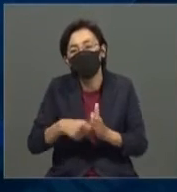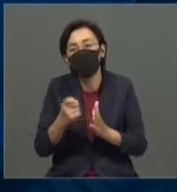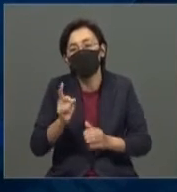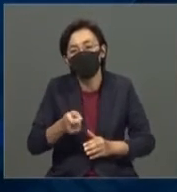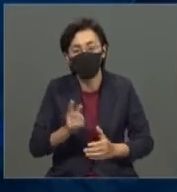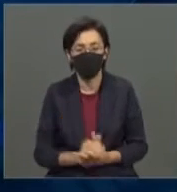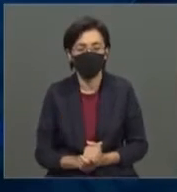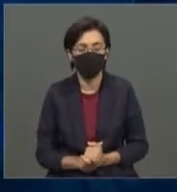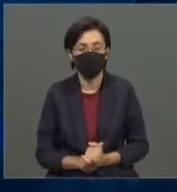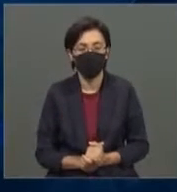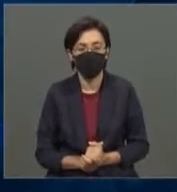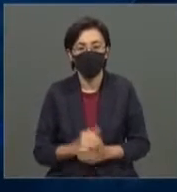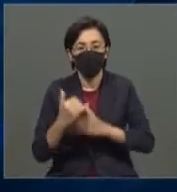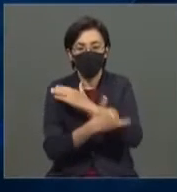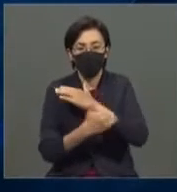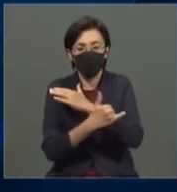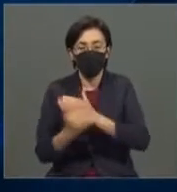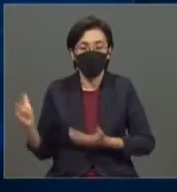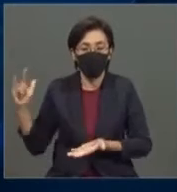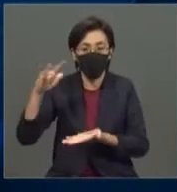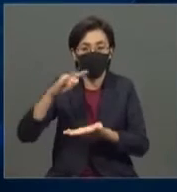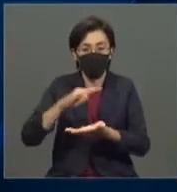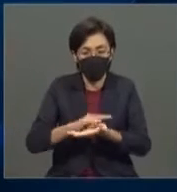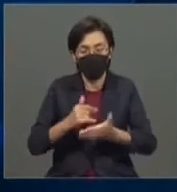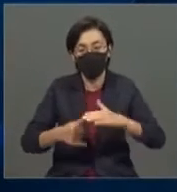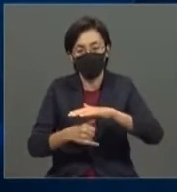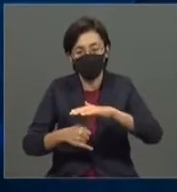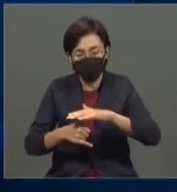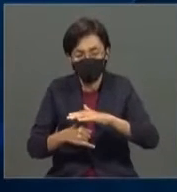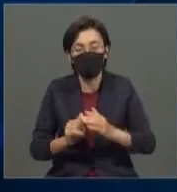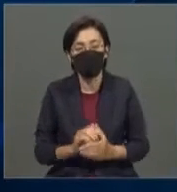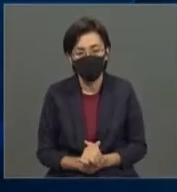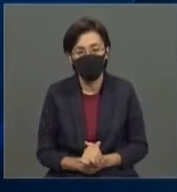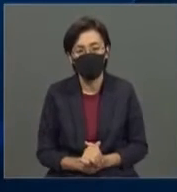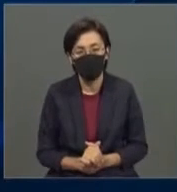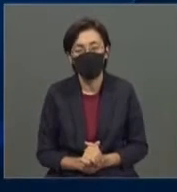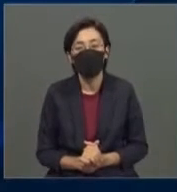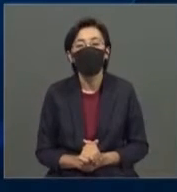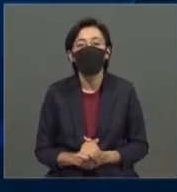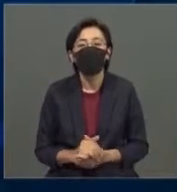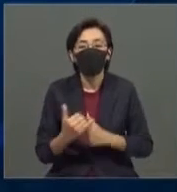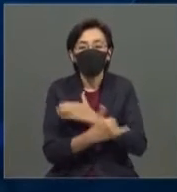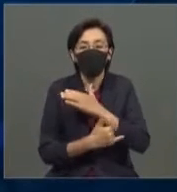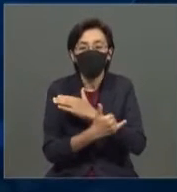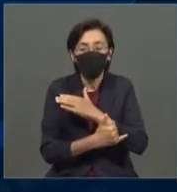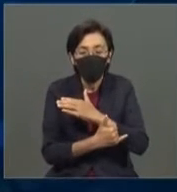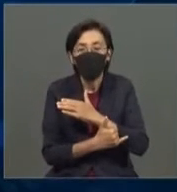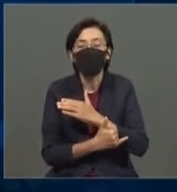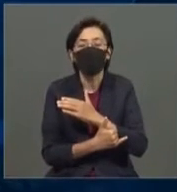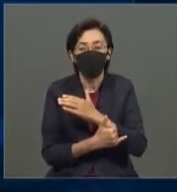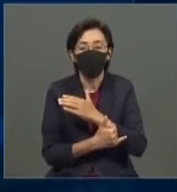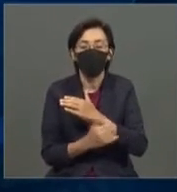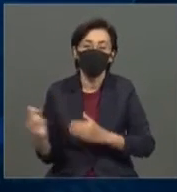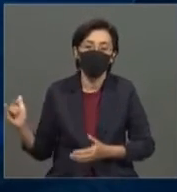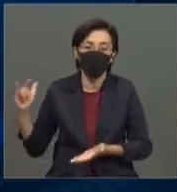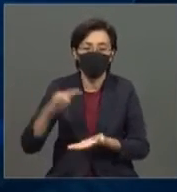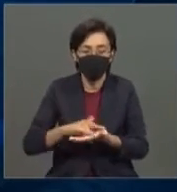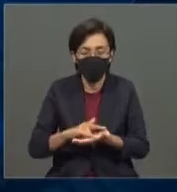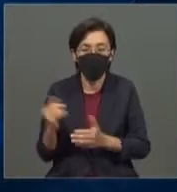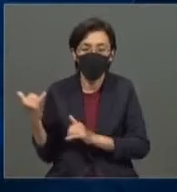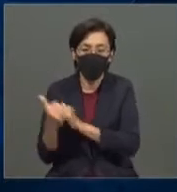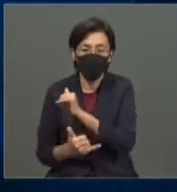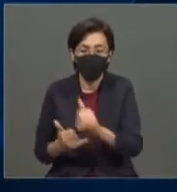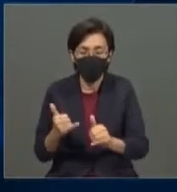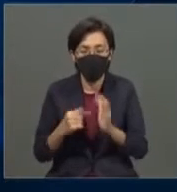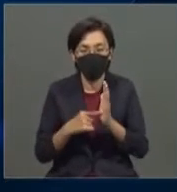ที่การเดินทางมาจากต่างประเทศก็นำเรียนว่ายังมีภาพคล้ายๆเดิมนะครับประเทศอื่นๆมาประปราย